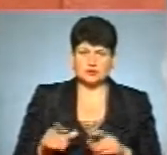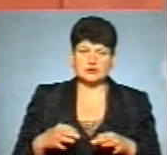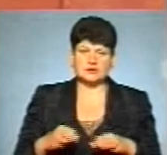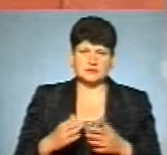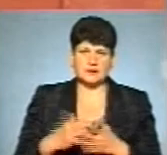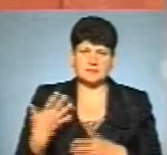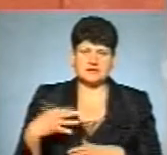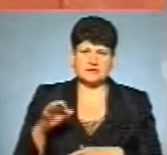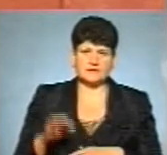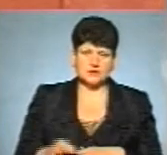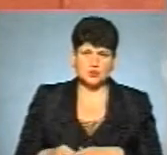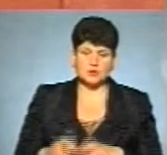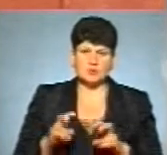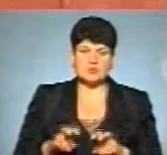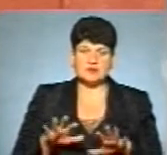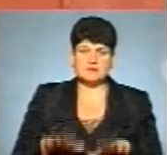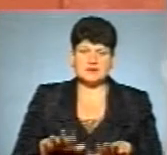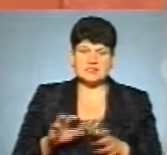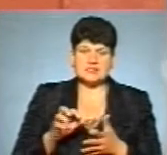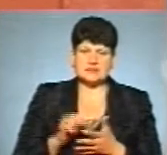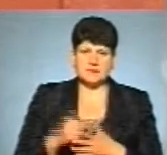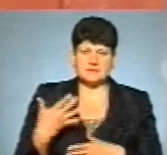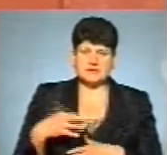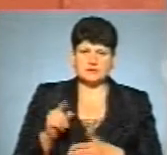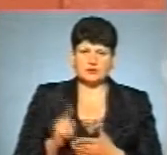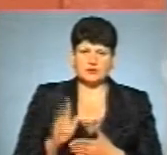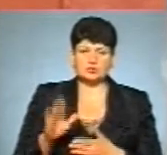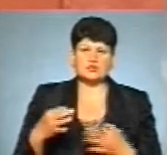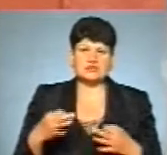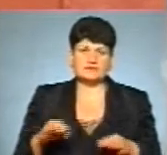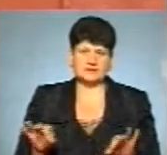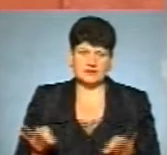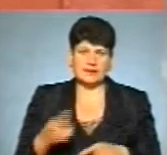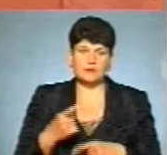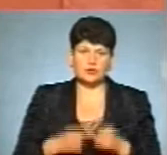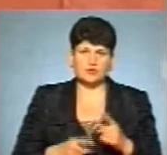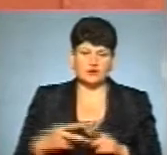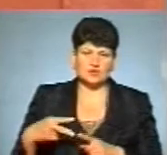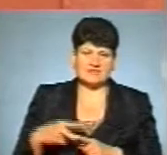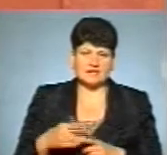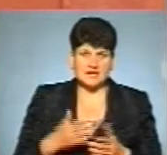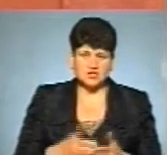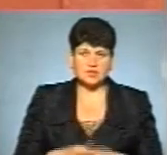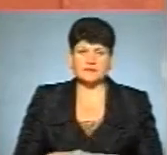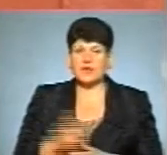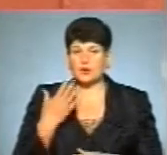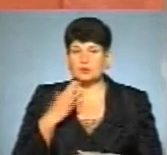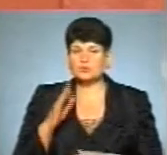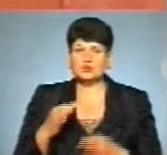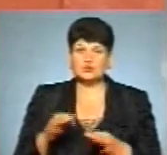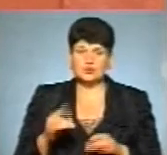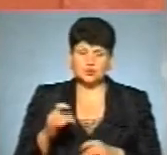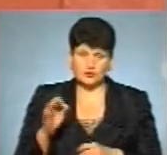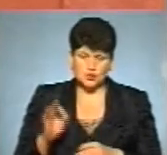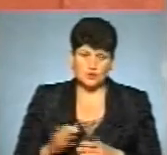відповідно, 50% посадочних місць займається, 50% має бути вільне, наполовину завантажений. Як тільки буде дозволено